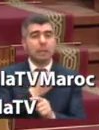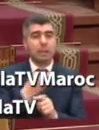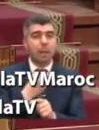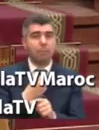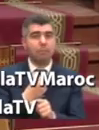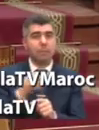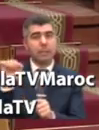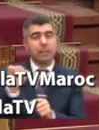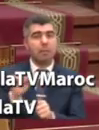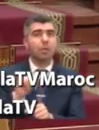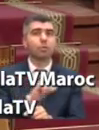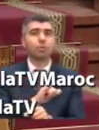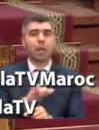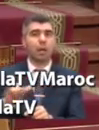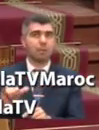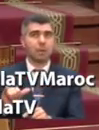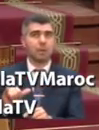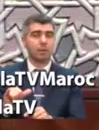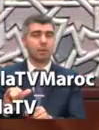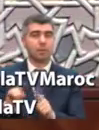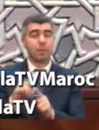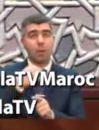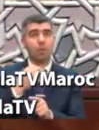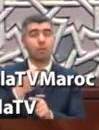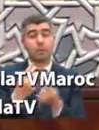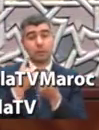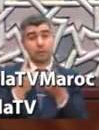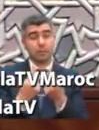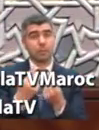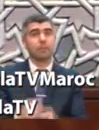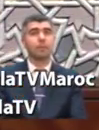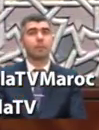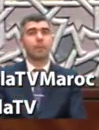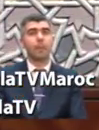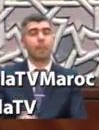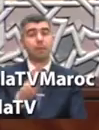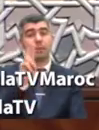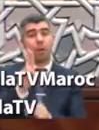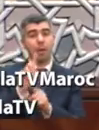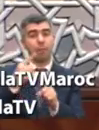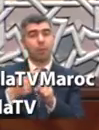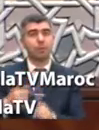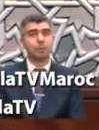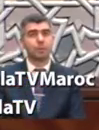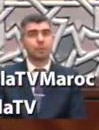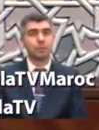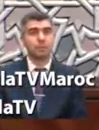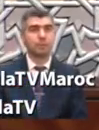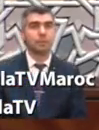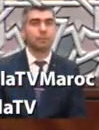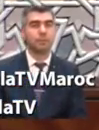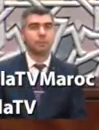اقليم بن سليمان، ولا مرتي يمكن انتهى الوقت سيد النائب. واش اسمحوا لي تعقيبات اضافيه؟ تعقيبات